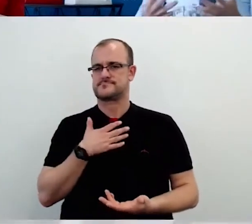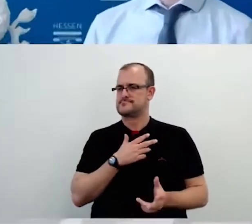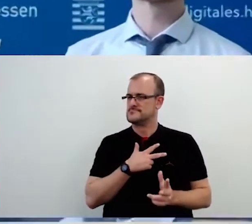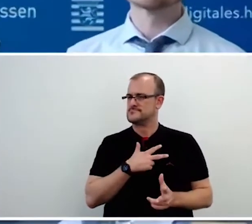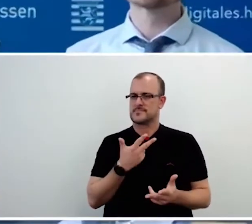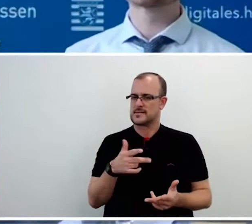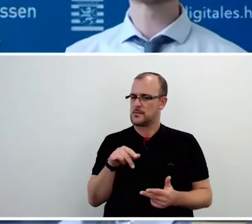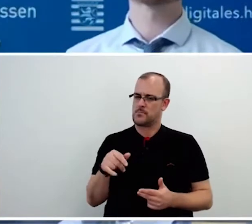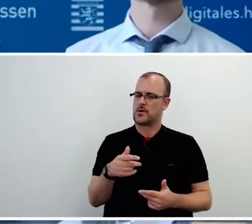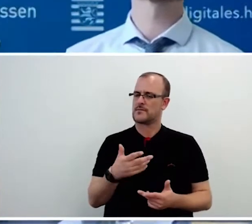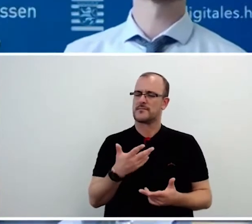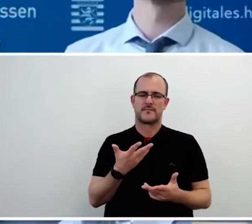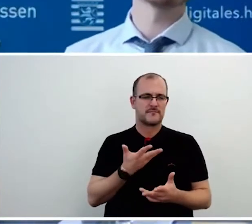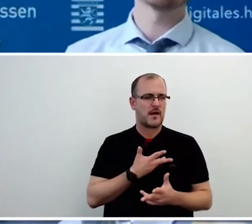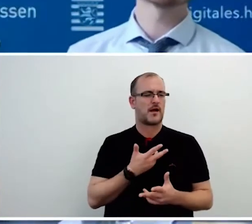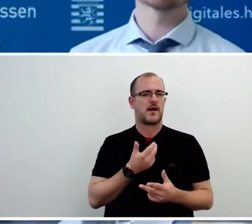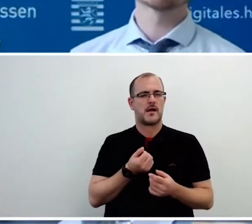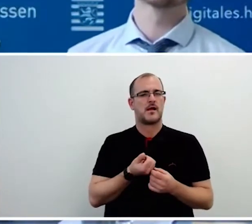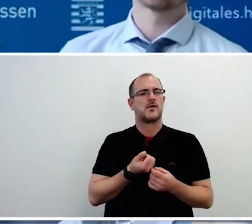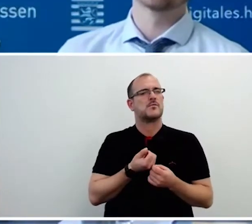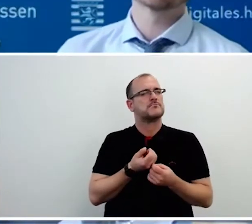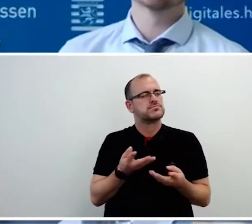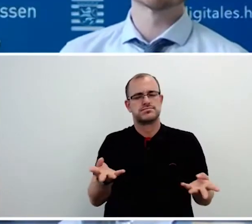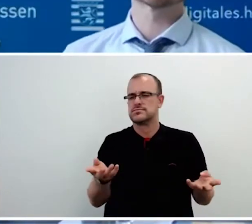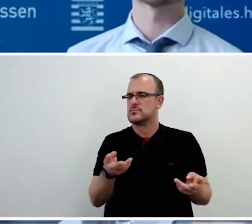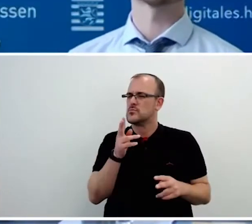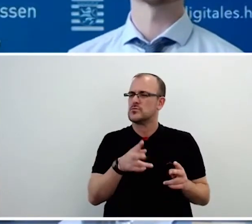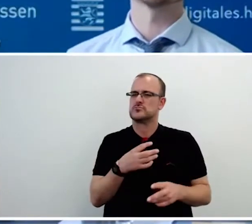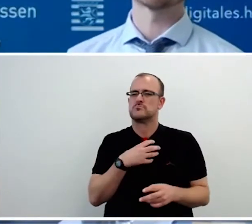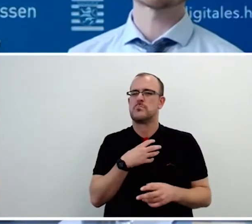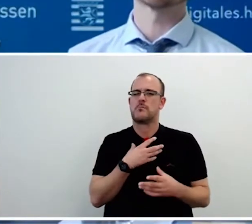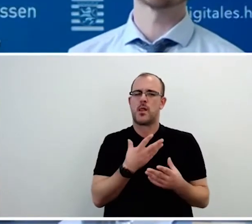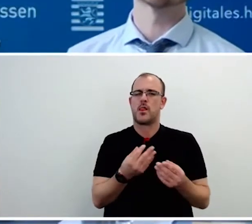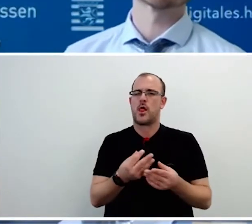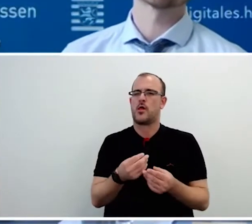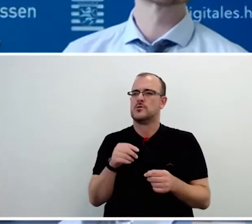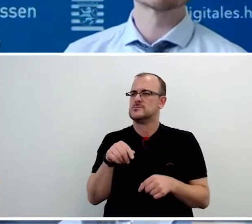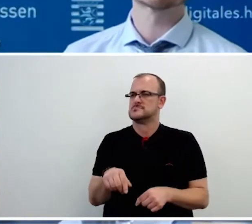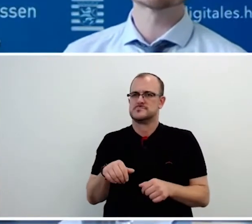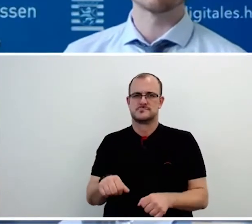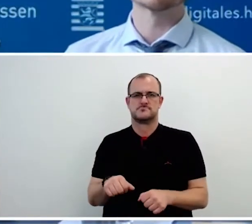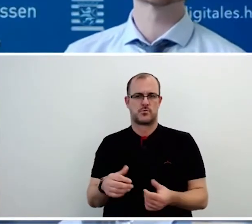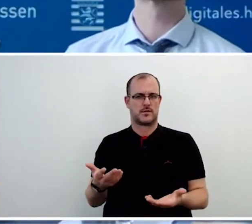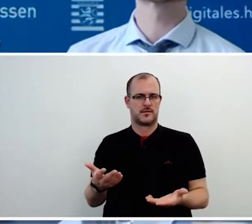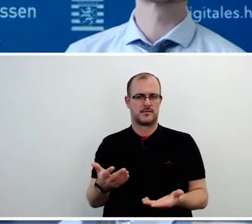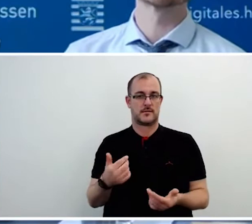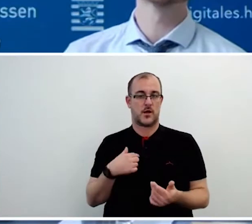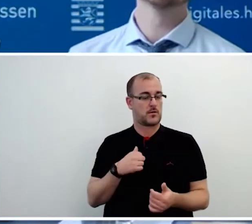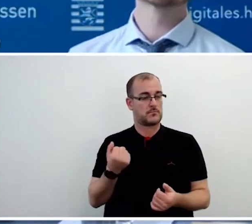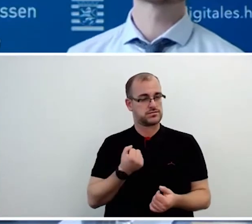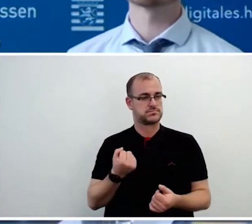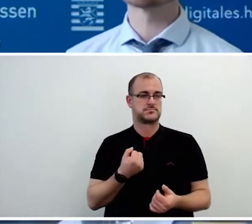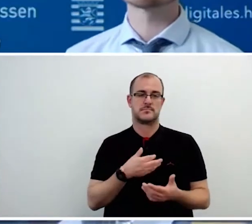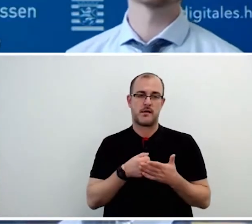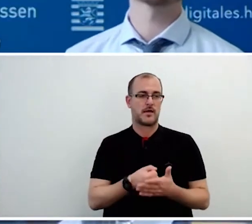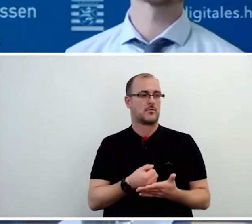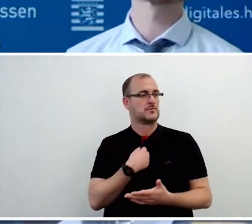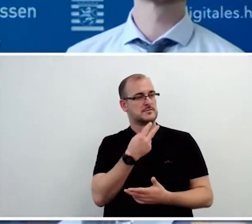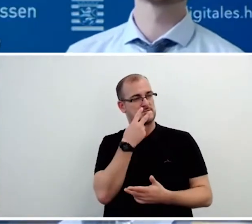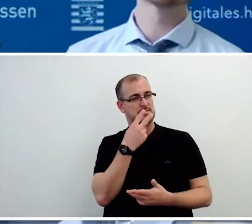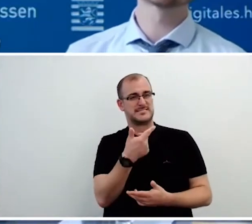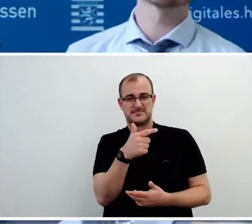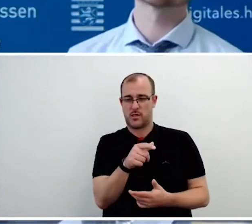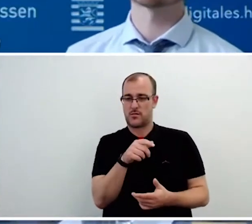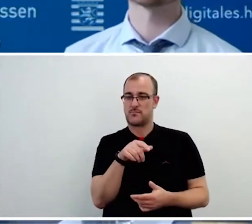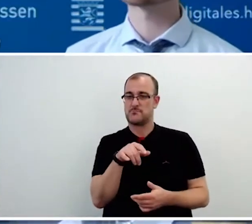tatsächlich mit diesen Projekten eine Vielfalt an alltäglichen Problemlösungen irgendwie in Hessen haben. Und das fand ich heute ganz beeindruckend zu sehen, dass wir diese 12